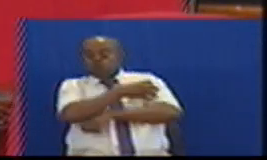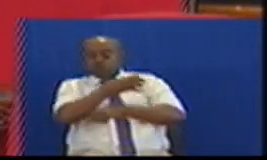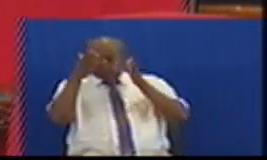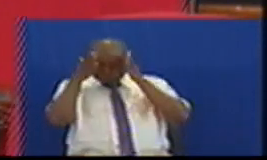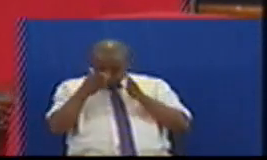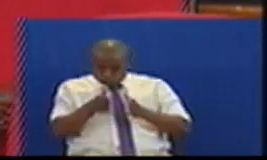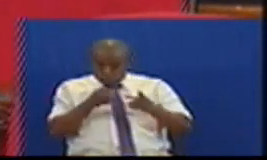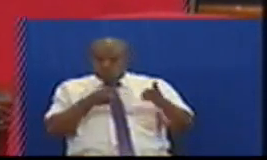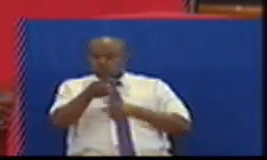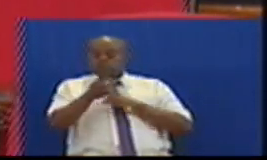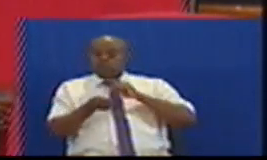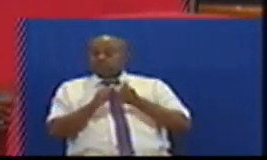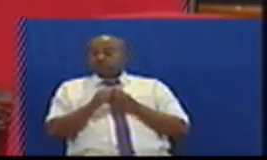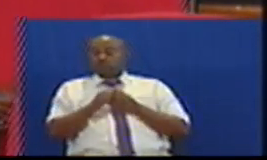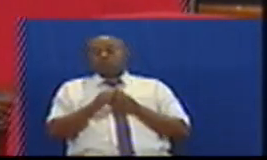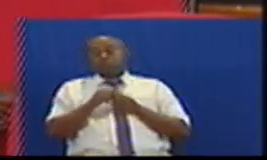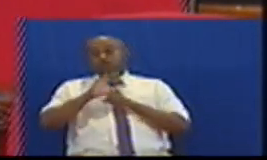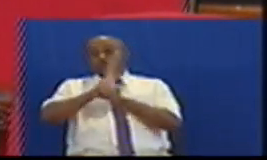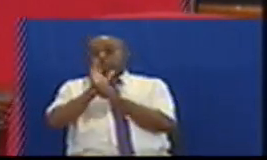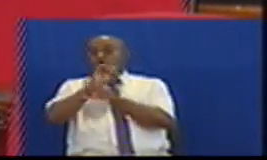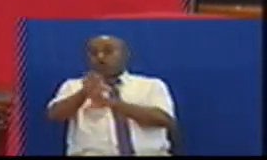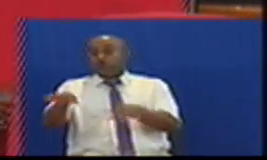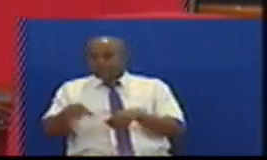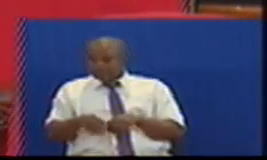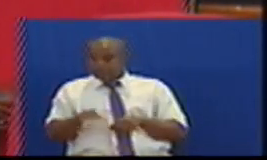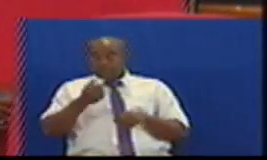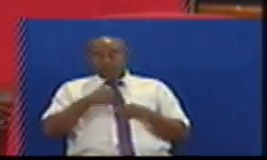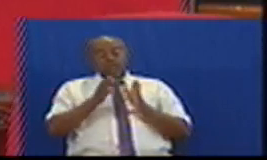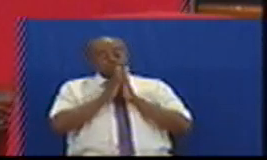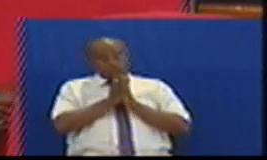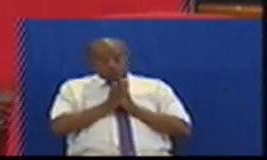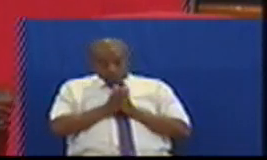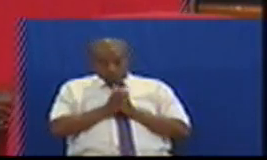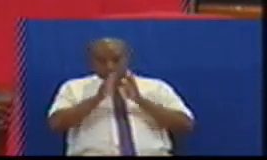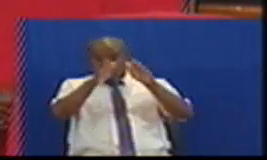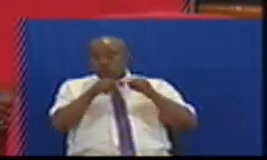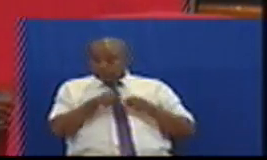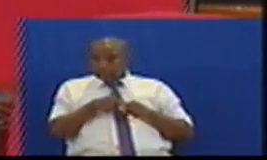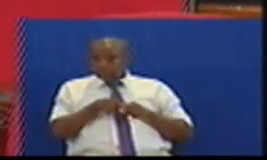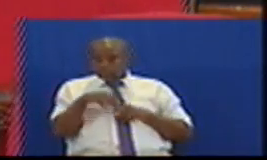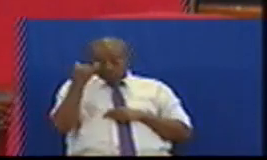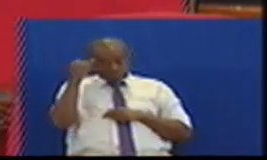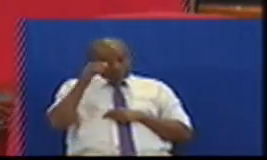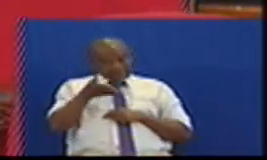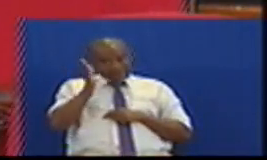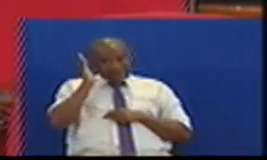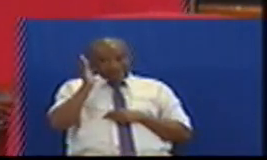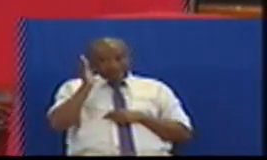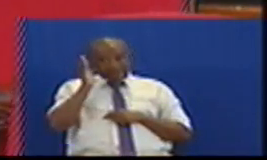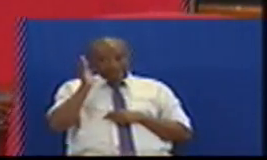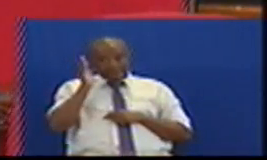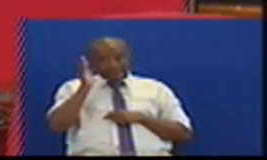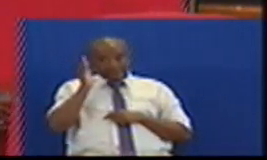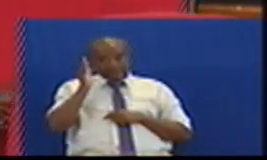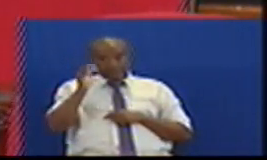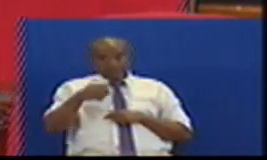corona. Ninachokiomba, ninacholiomba bunge lako tukufu Mheshimiwa Spika kwa kushauriana na serikali. Na nazungumza katika context ya Wizara